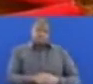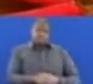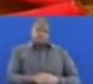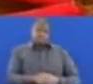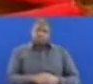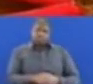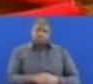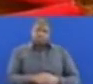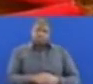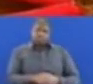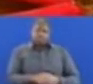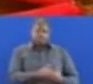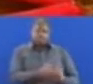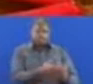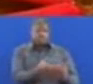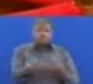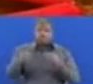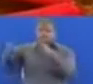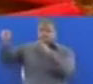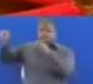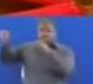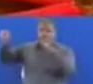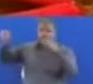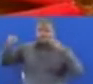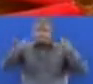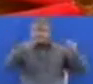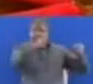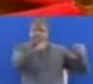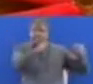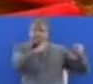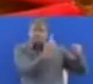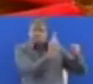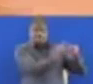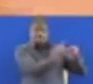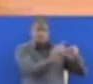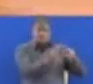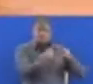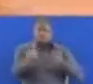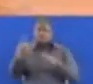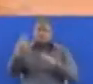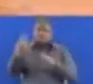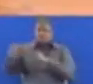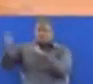Jamani, bahasha ya kwanza ni hii. Bahasha ya pili ni hii nyeupe.